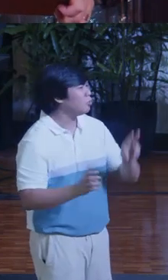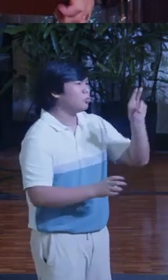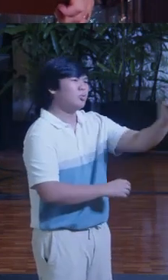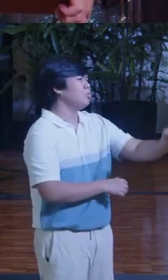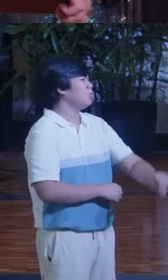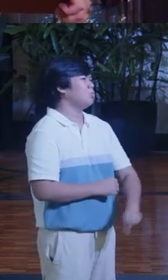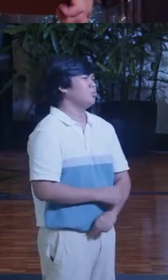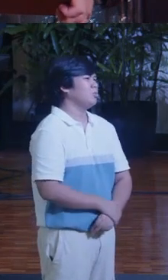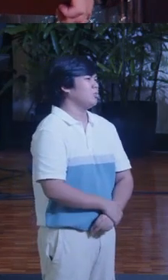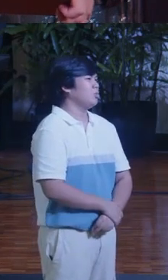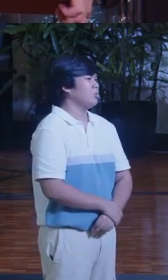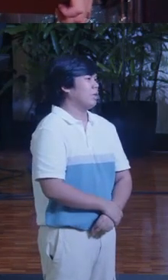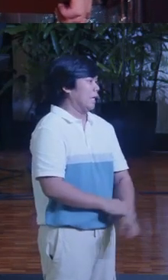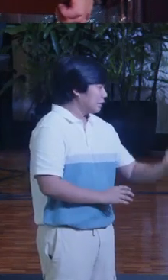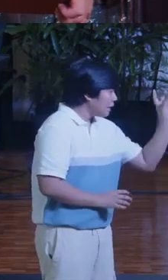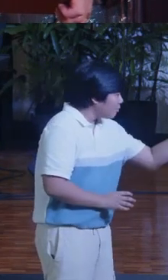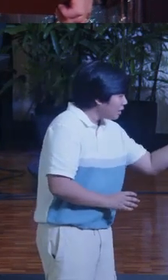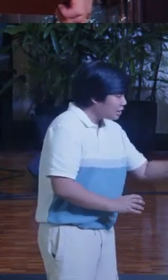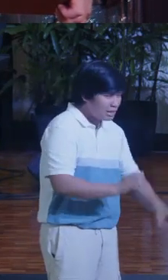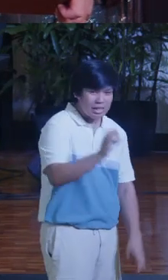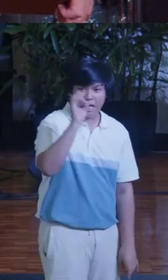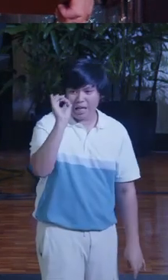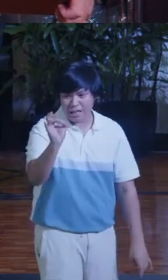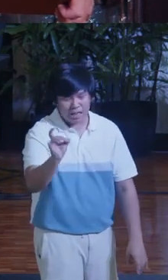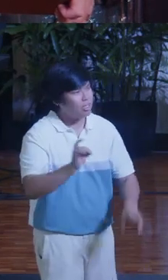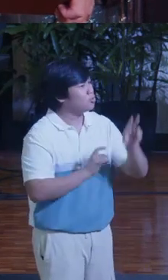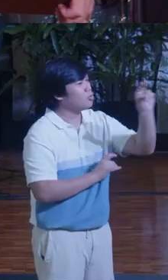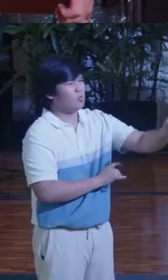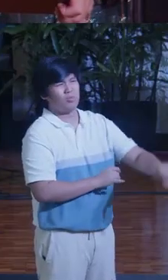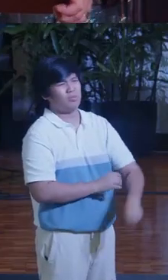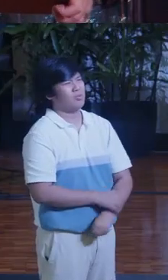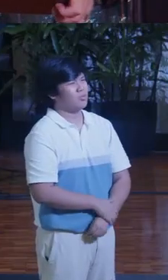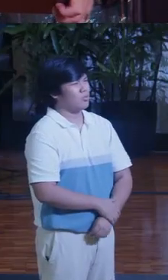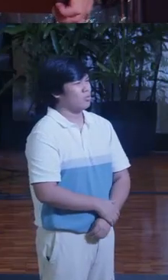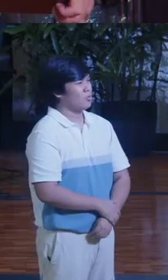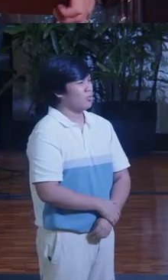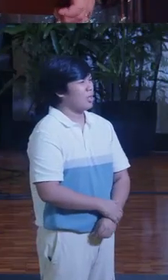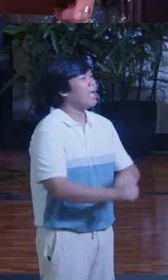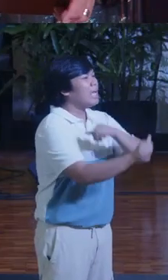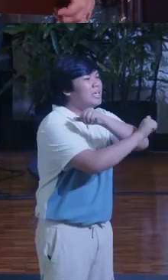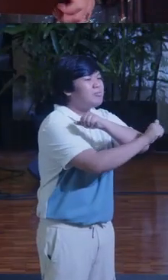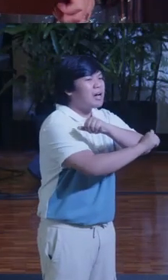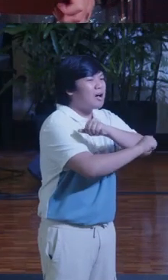45. Hindi pa rin po 65 and 55.